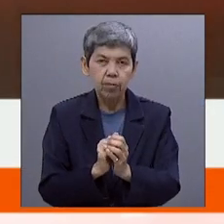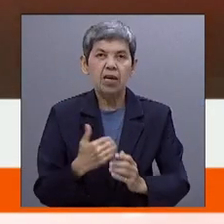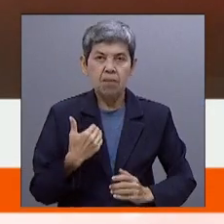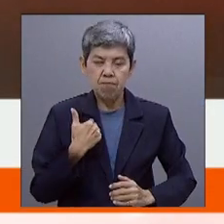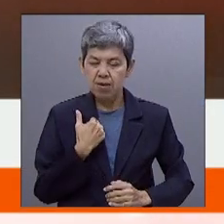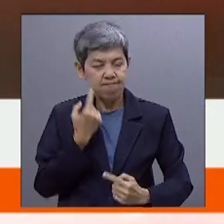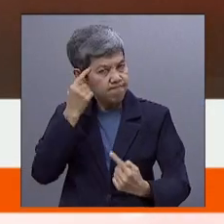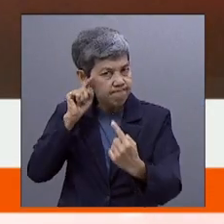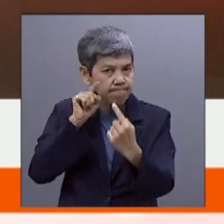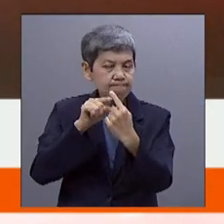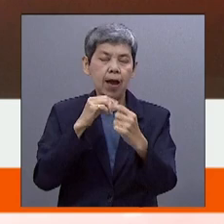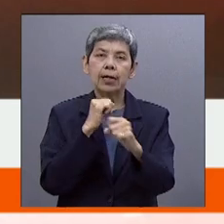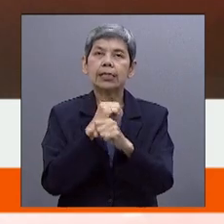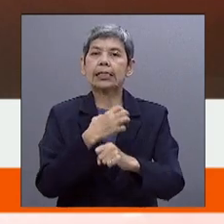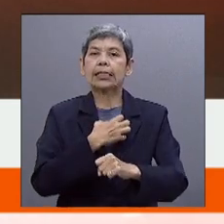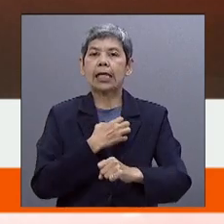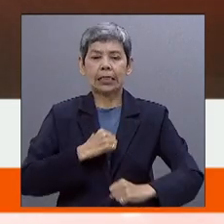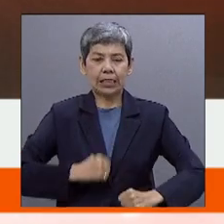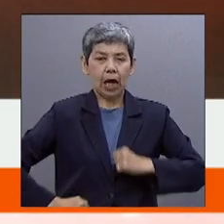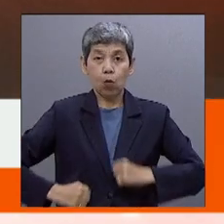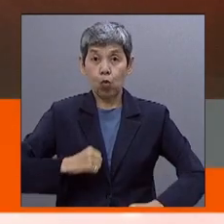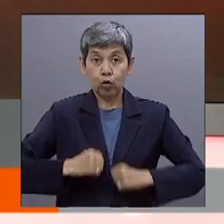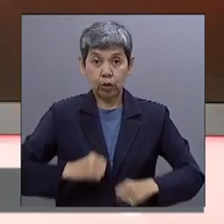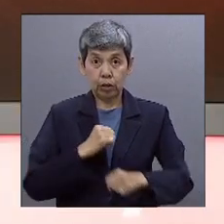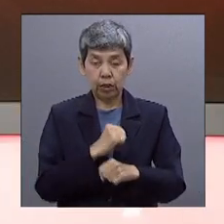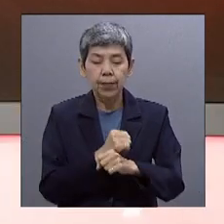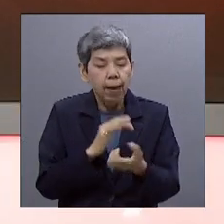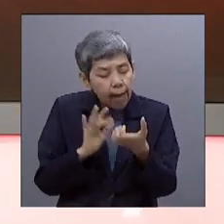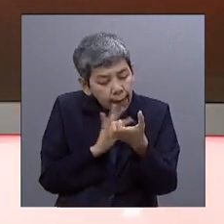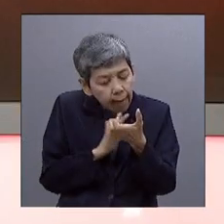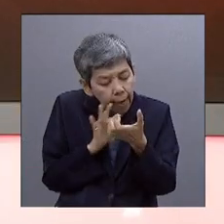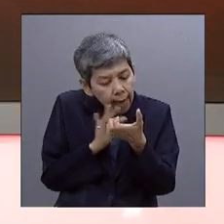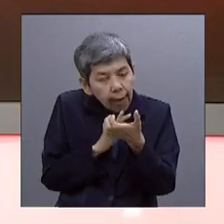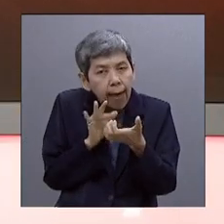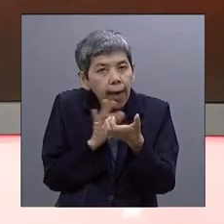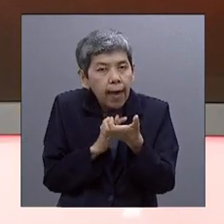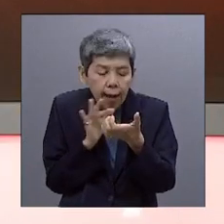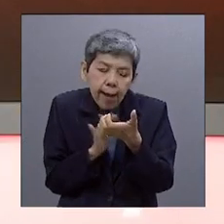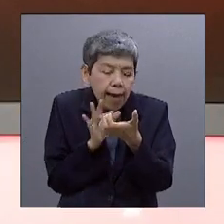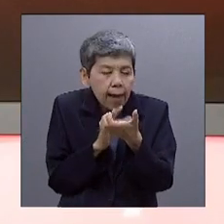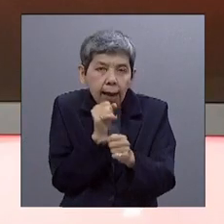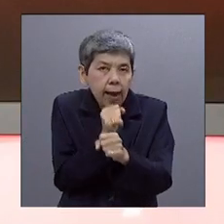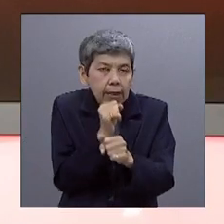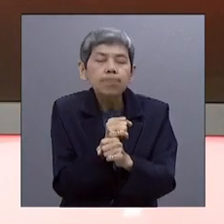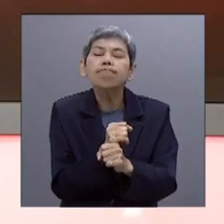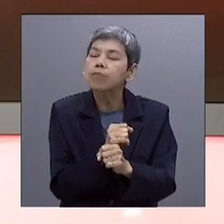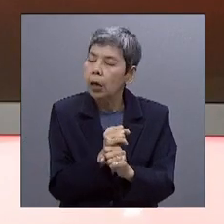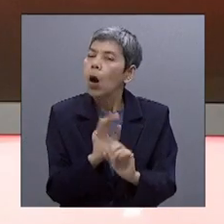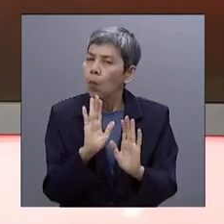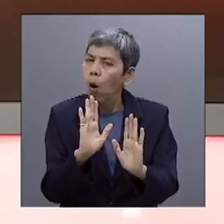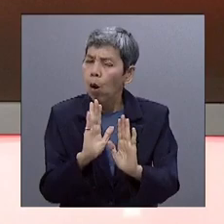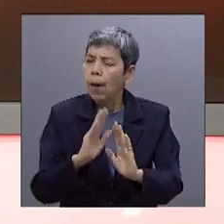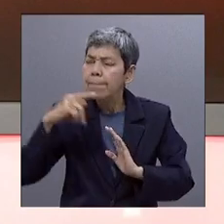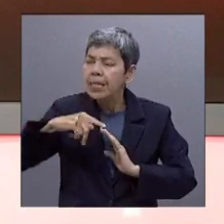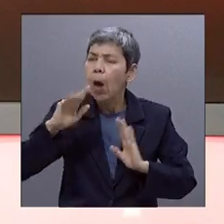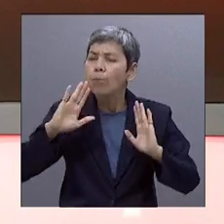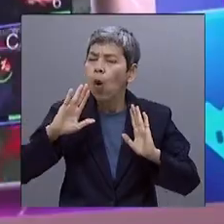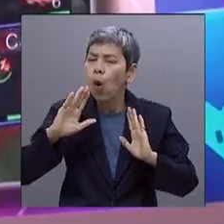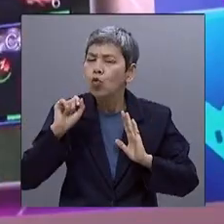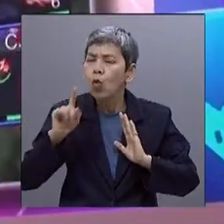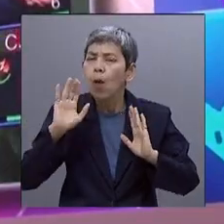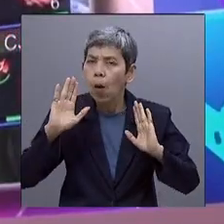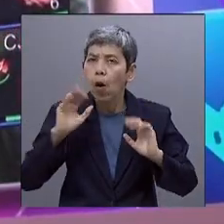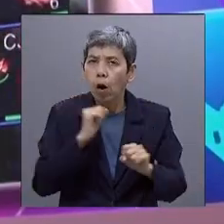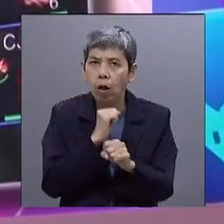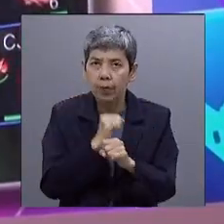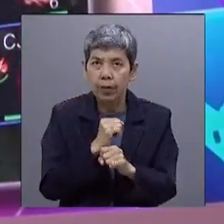เป้าหมายนะคะเพื่อต้องการให้เยาวชนนั้นใช้เวลาอยู่หน้าจอโทรศัพท์มือถือเท่าที่จำเป็นเท่านั้นค่ะแล้วก็